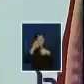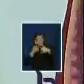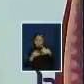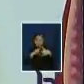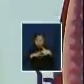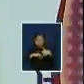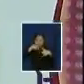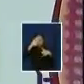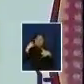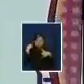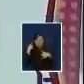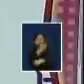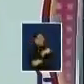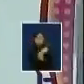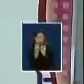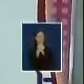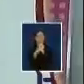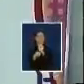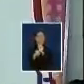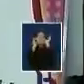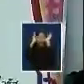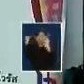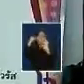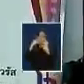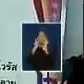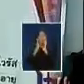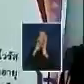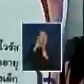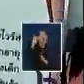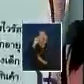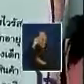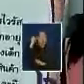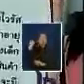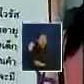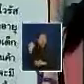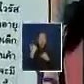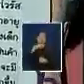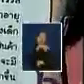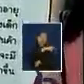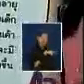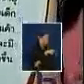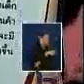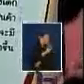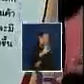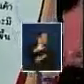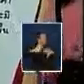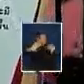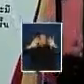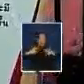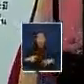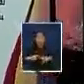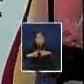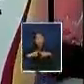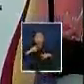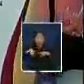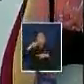ครับ เพราะนั้นผมยืนยันมาทุกโรงพยาบาลนะทั้งรัฐบาลของเอกชนนะแล้วก็โรงพยาบาลในมหาวิทยาลัยอะไรต่างๆเนี่ยสามารถที่